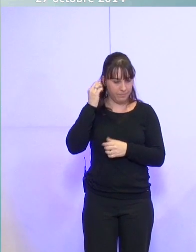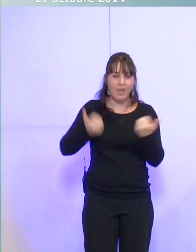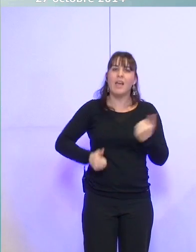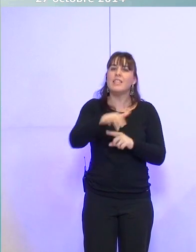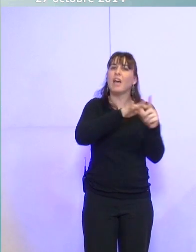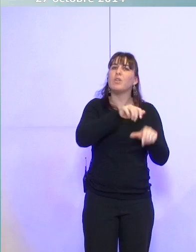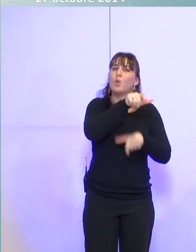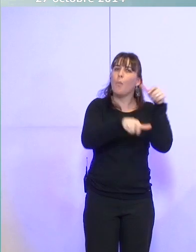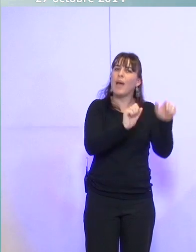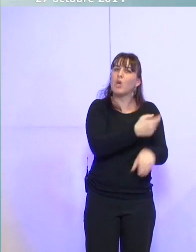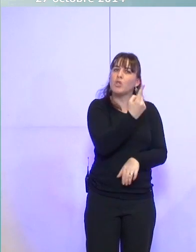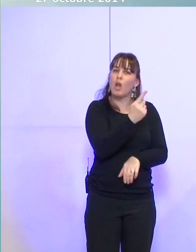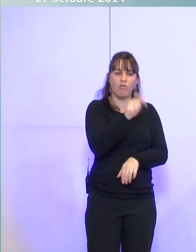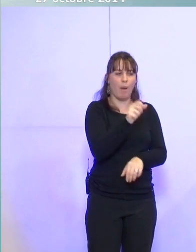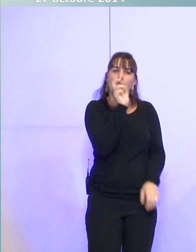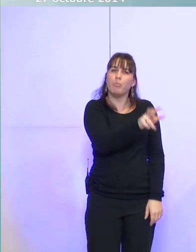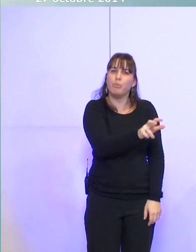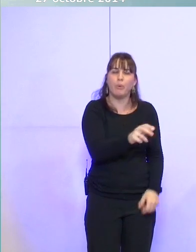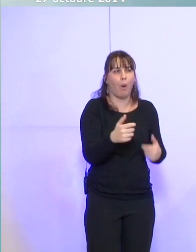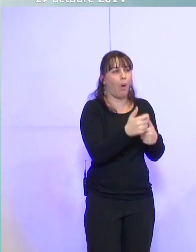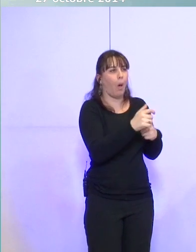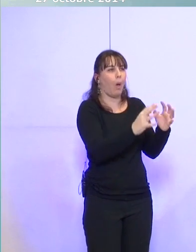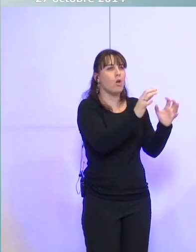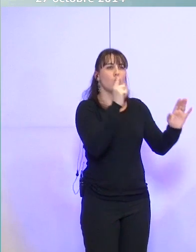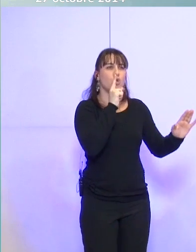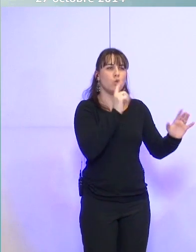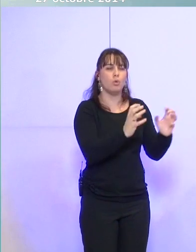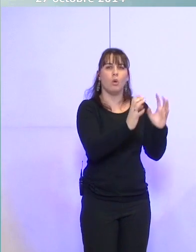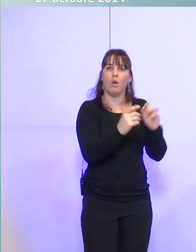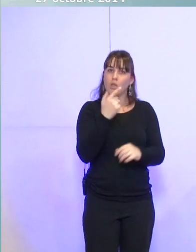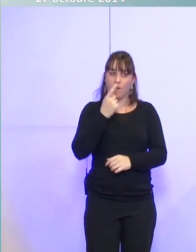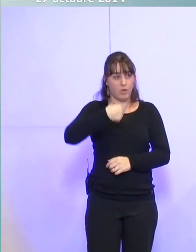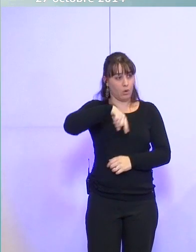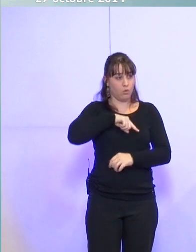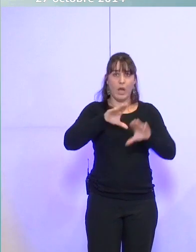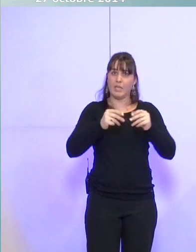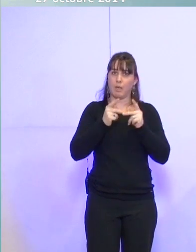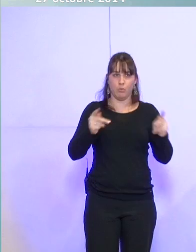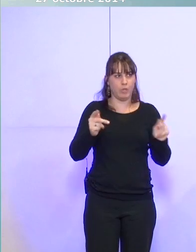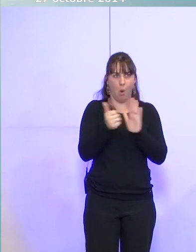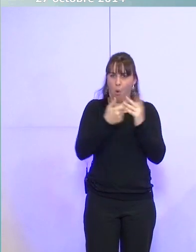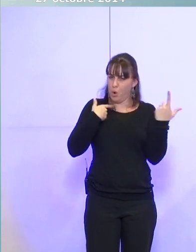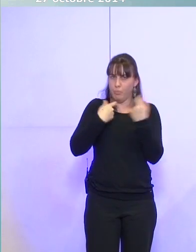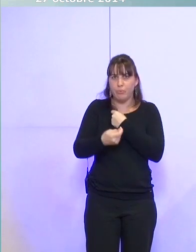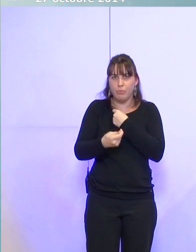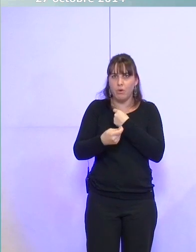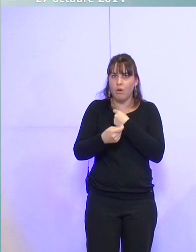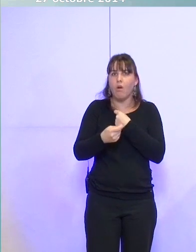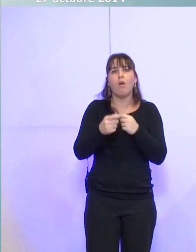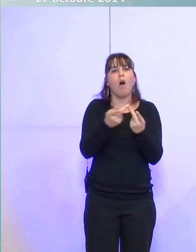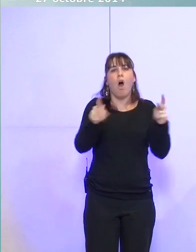des personnes seules, mais ce n'est pas dans le rôle du service des espaces publics et de la nature en